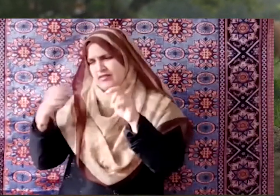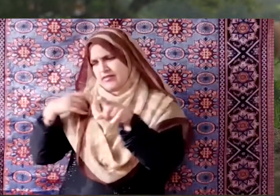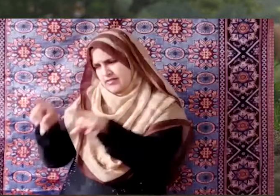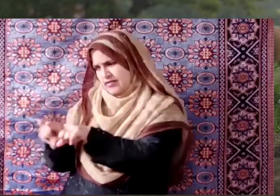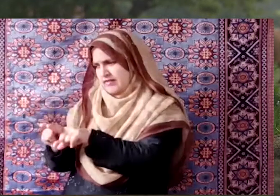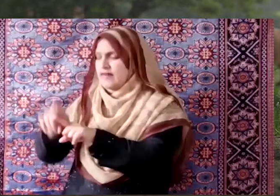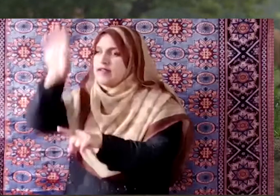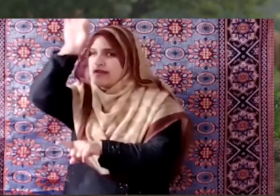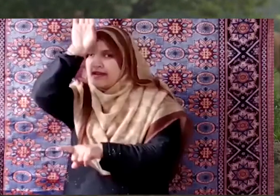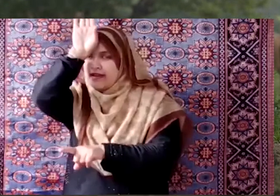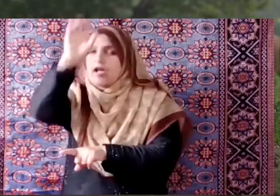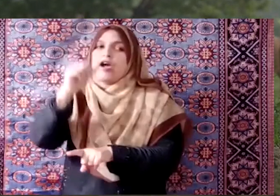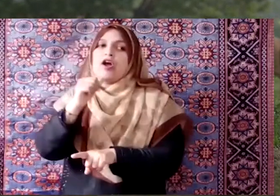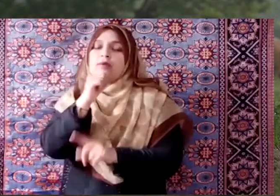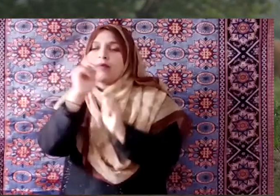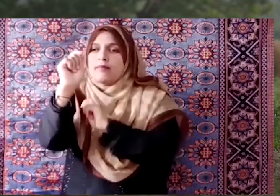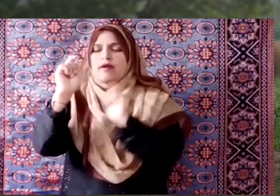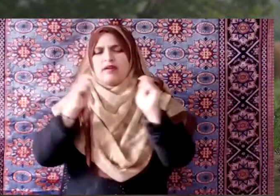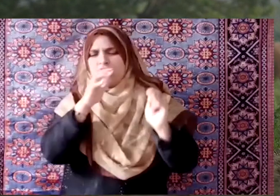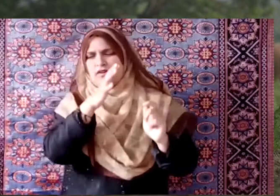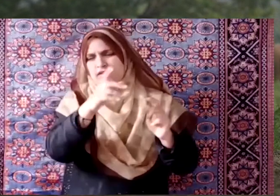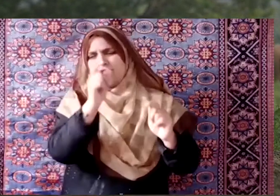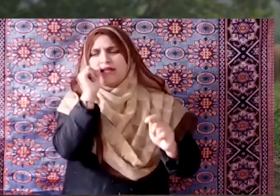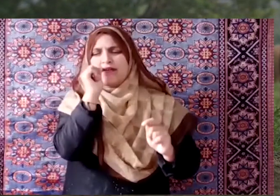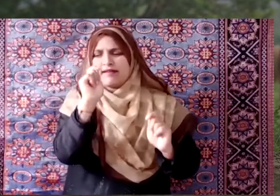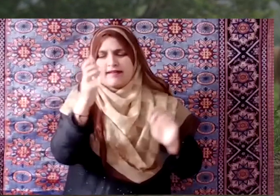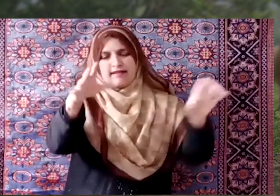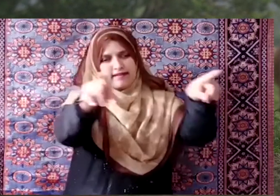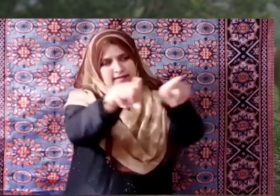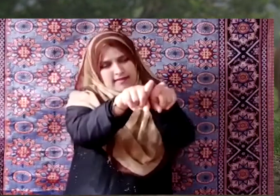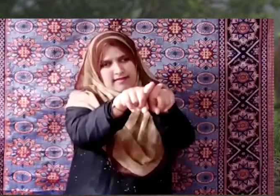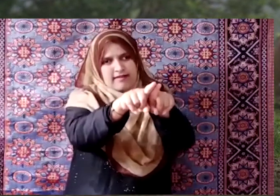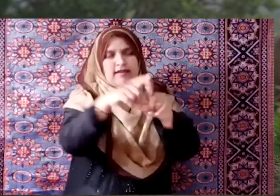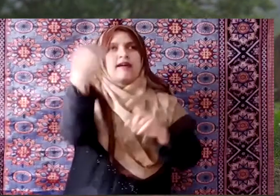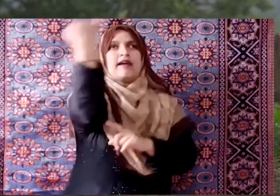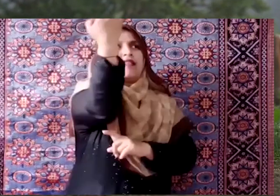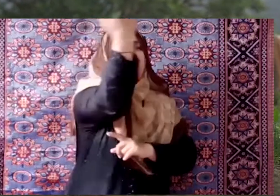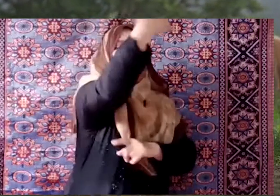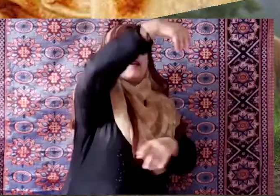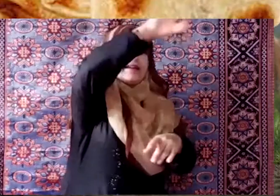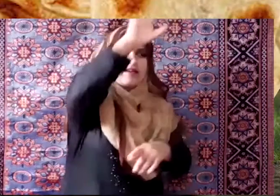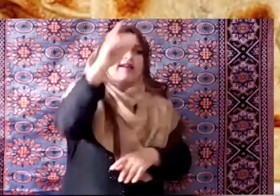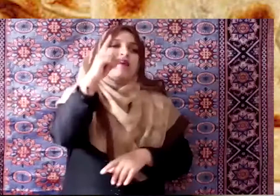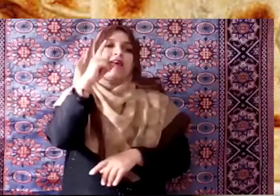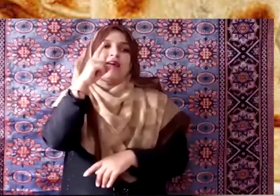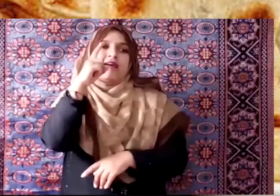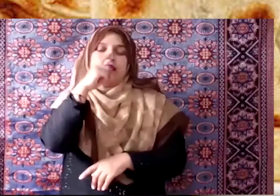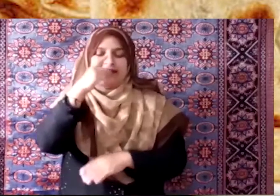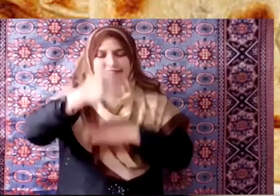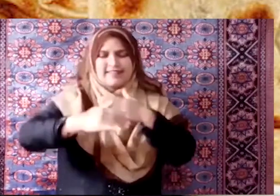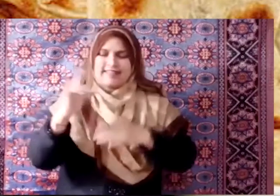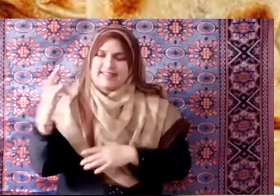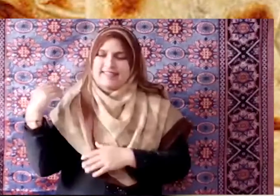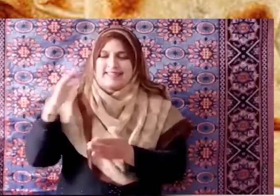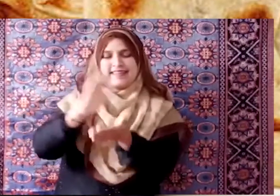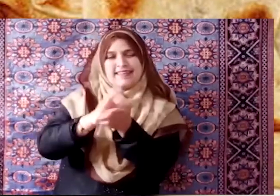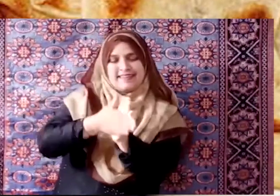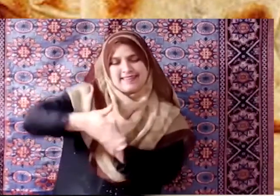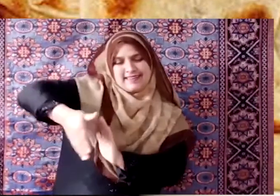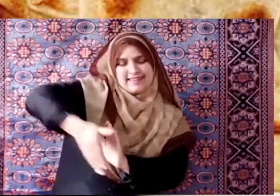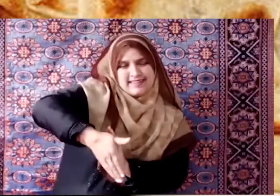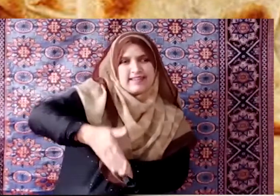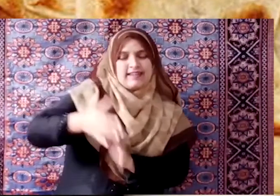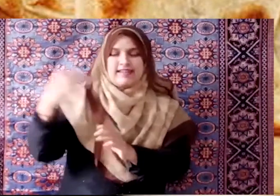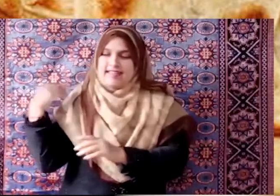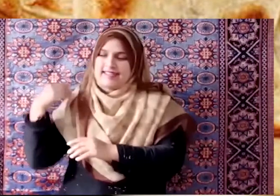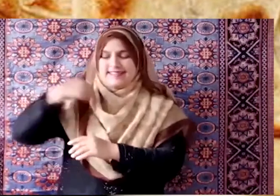کی سفارش پر اسے بھینسیں چرانے کے لیے ملازم رکھ لیا۔ رانجھا بھینسیں لے کر جنگل جاتا اور ہیر گھی میں گھندی